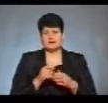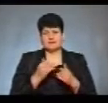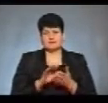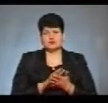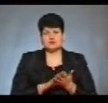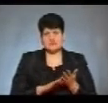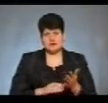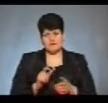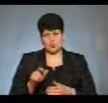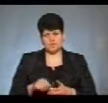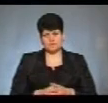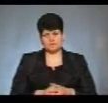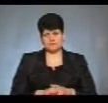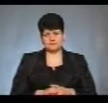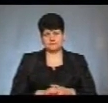заяви люди.